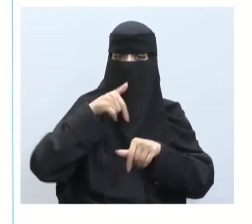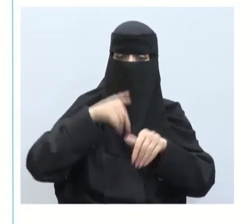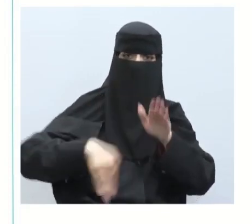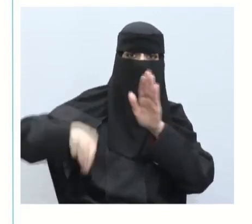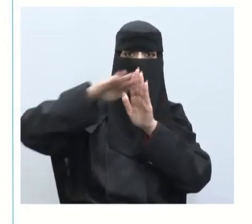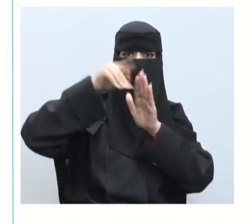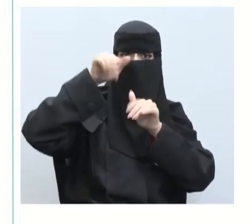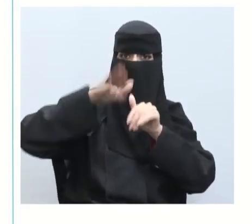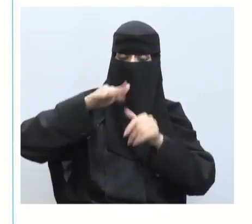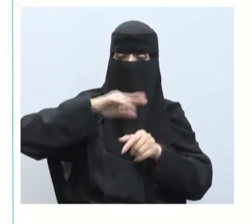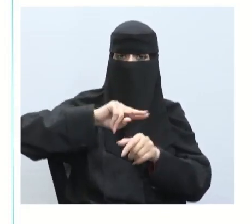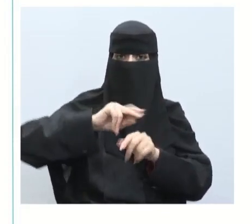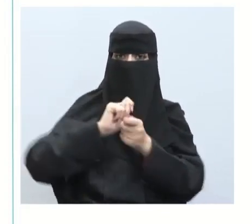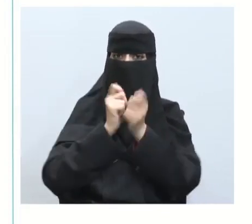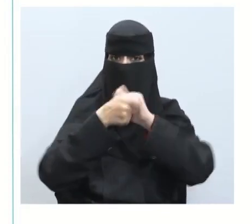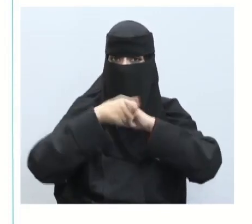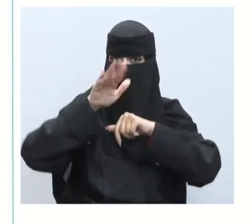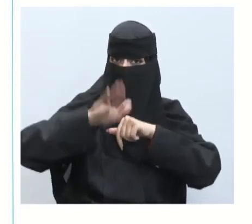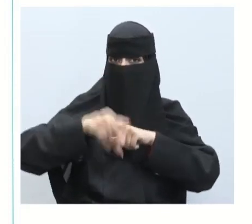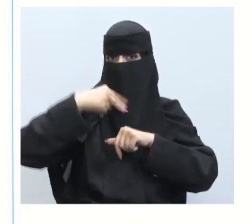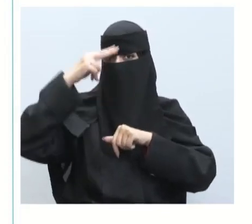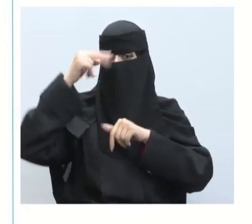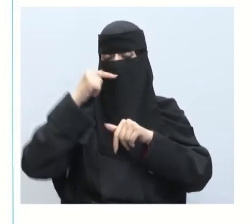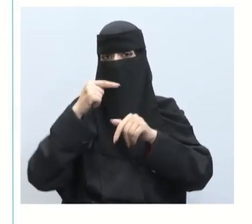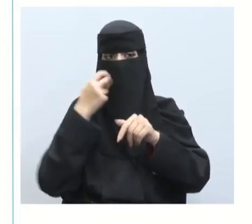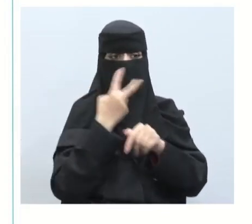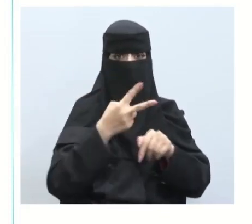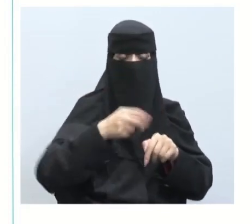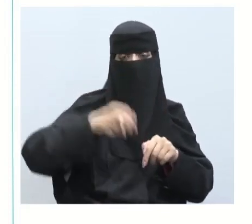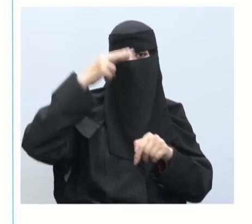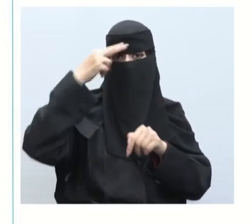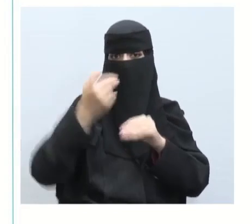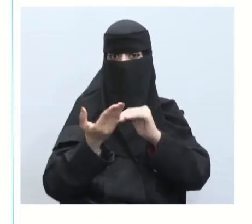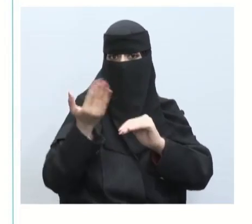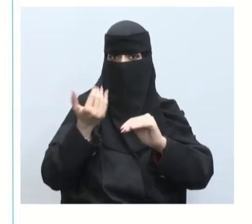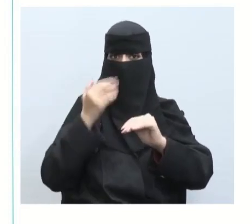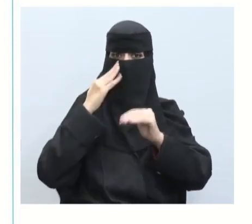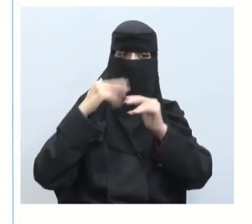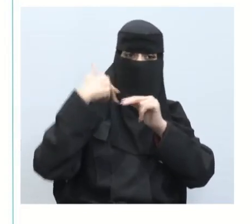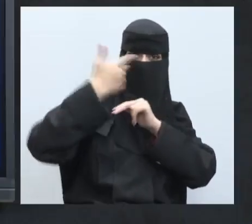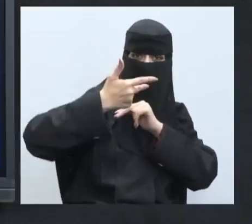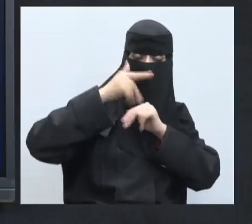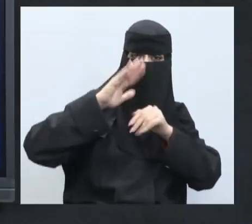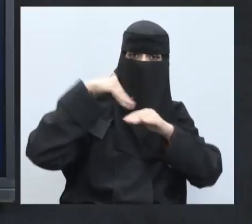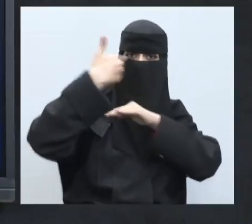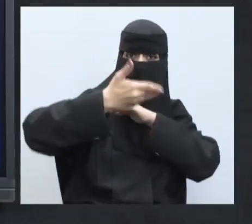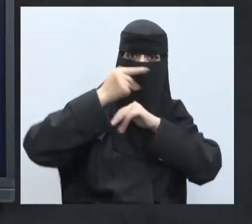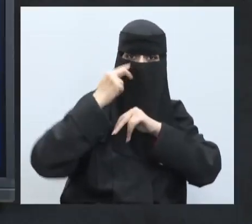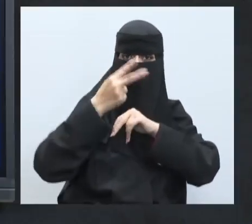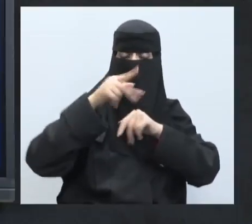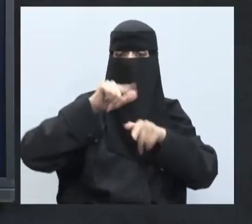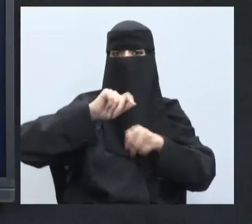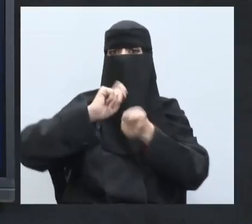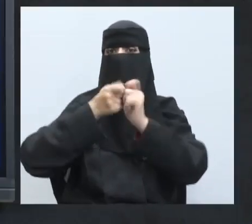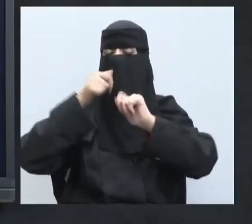التغيير في المملكه نلاحظ المملكه ما قبل الرؤيه و بعد الرؤيه هنالك تغير ذكرنا هنا هذا التغير على مستوى